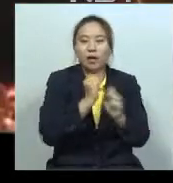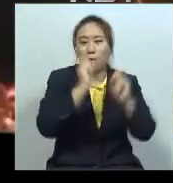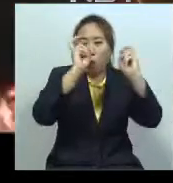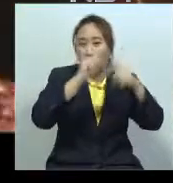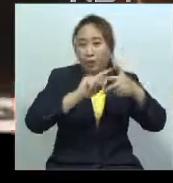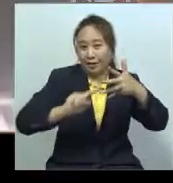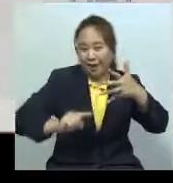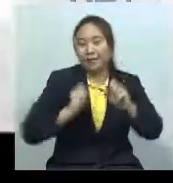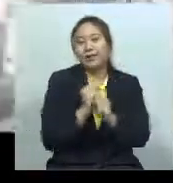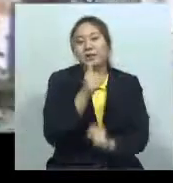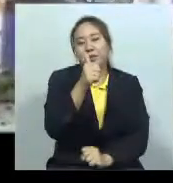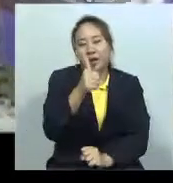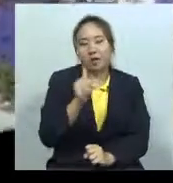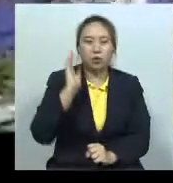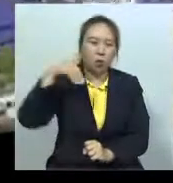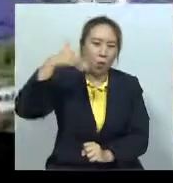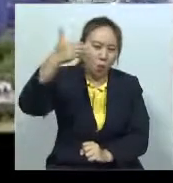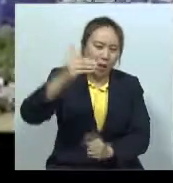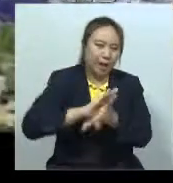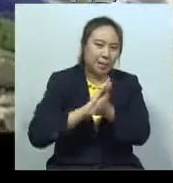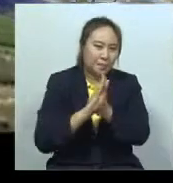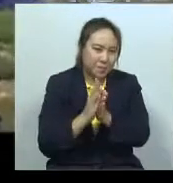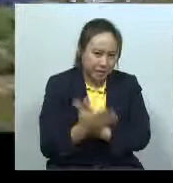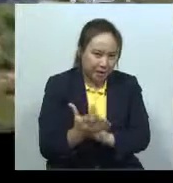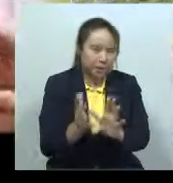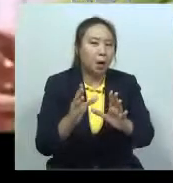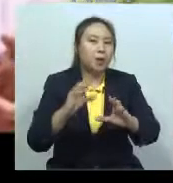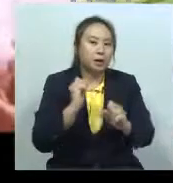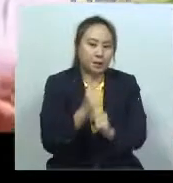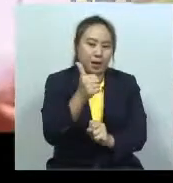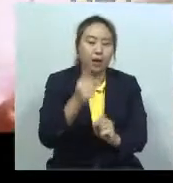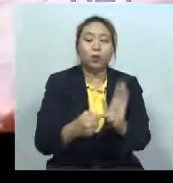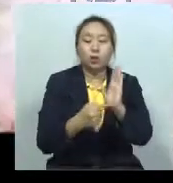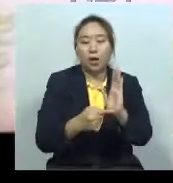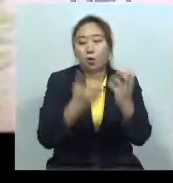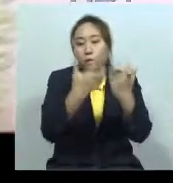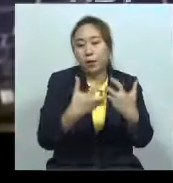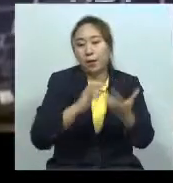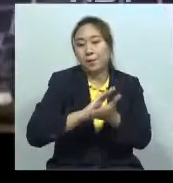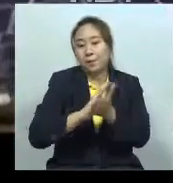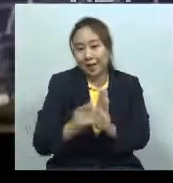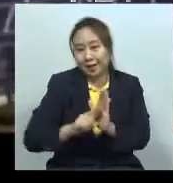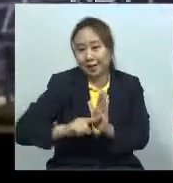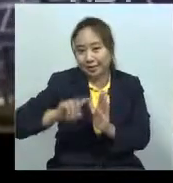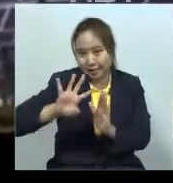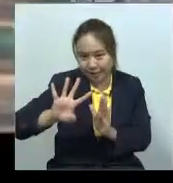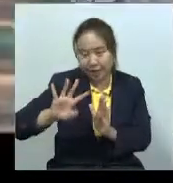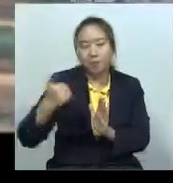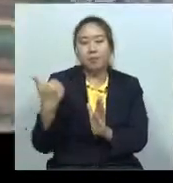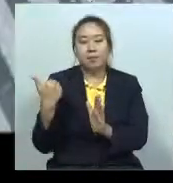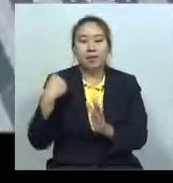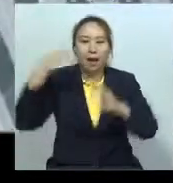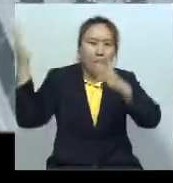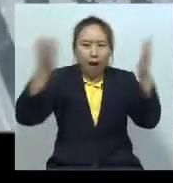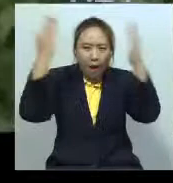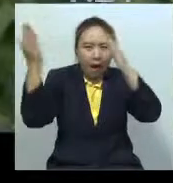พื่อรับมือกับความเปลี่ยนแปลงและความท้าทายต่างๆอาทิการปฏิวัติอุตสาหกรรมครั้งที่4การเปลี่ยนแปลงสภาพภูมิอากาศ